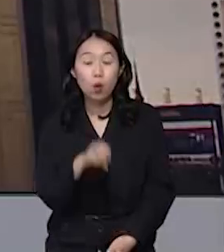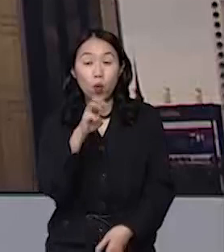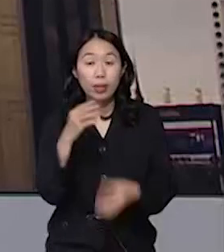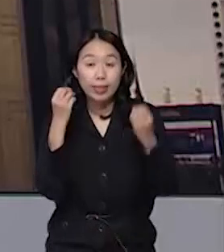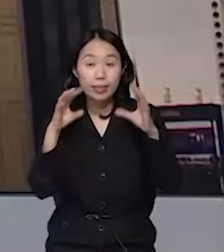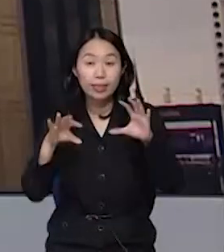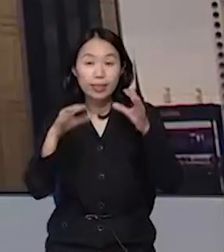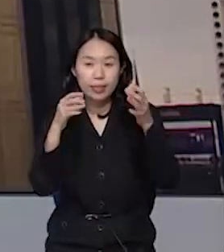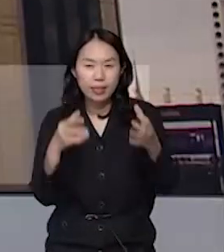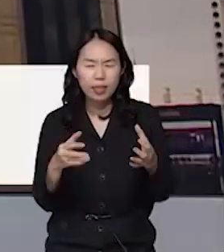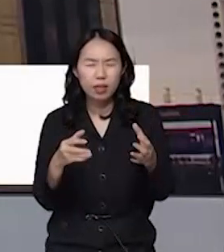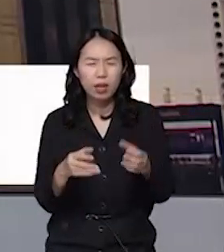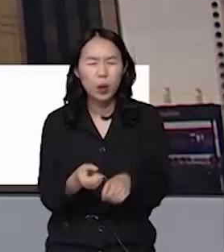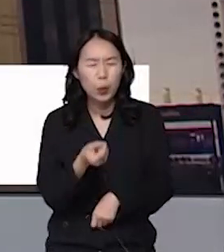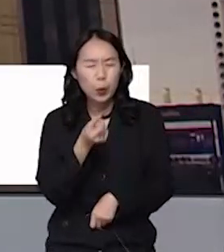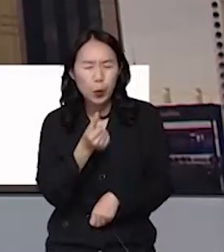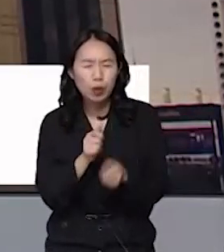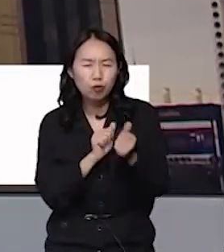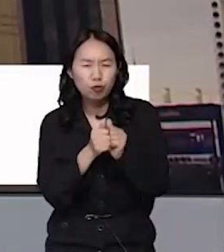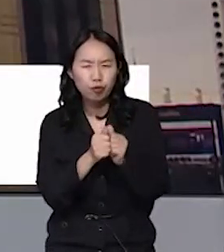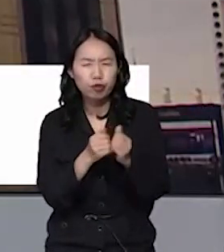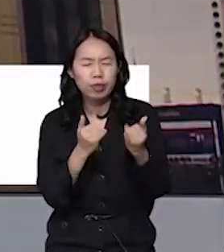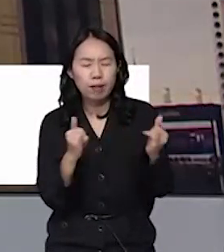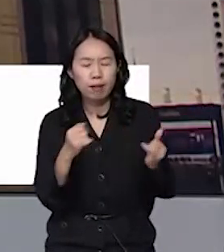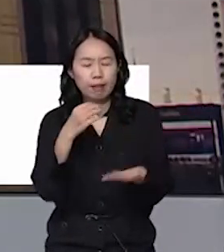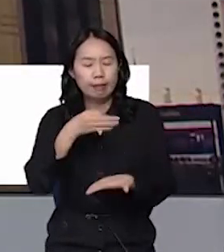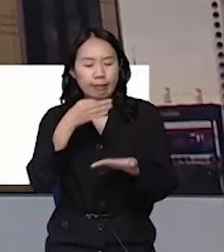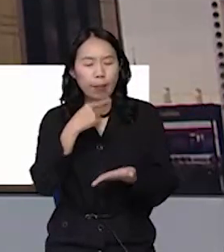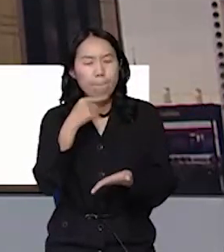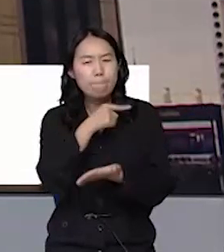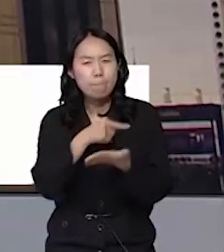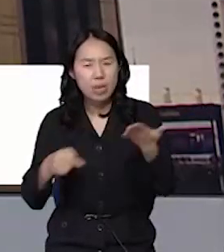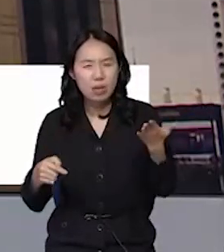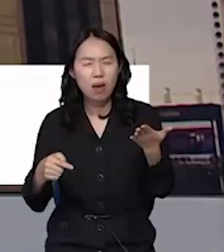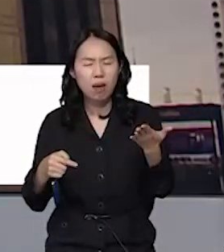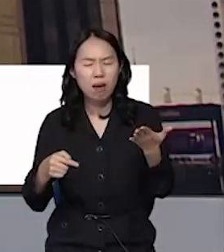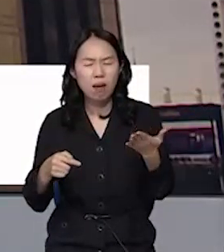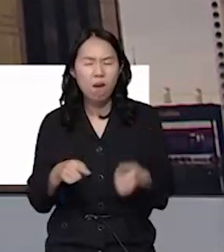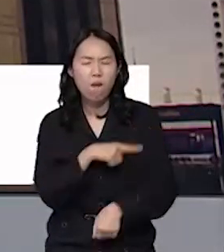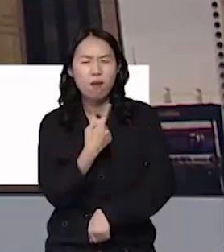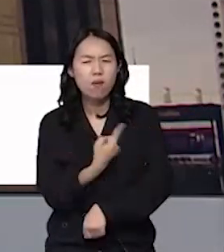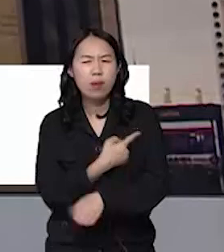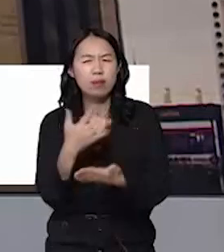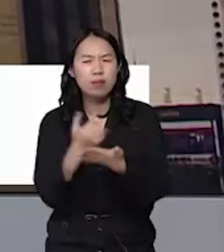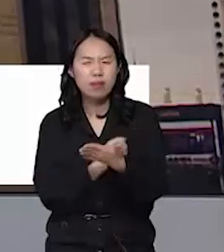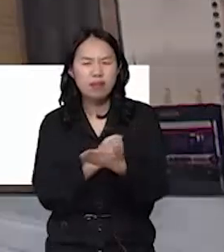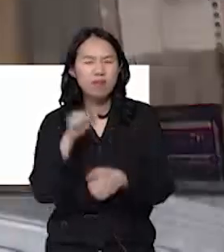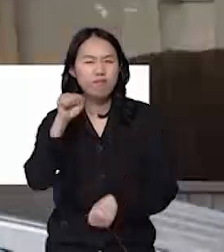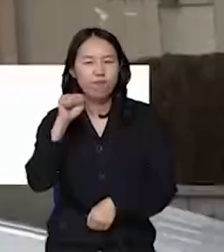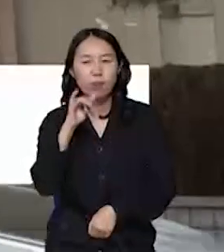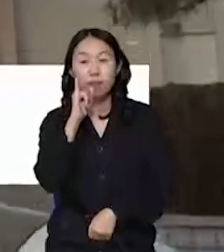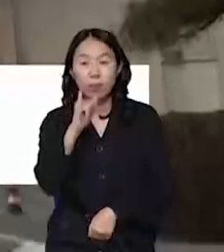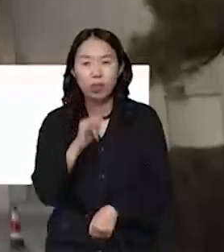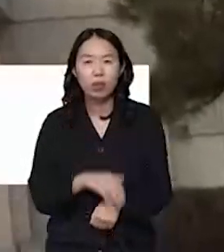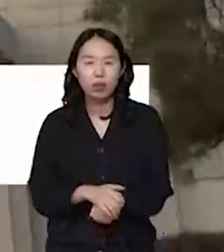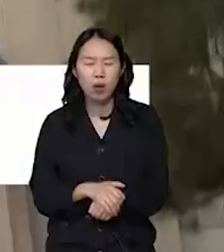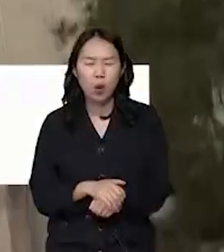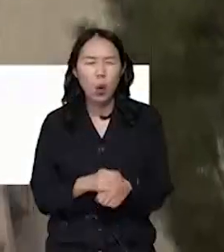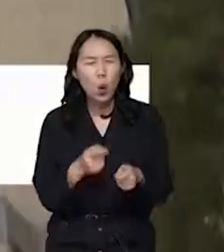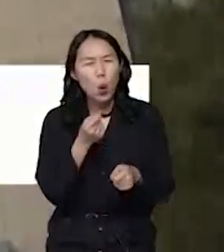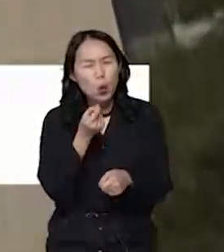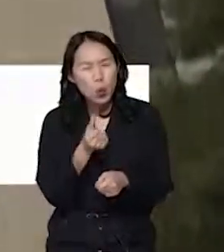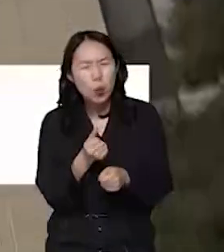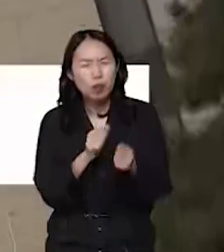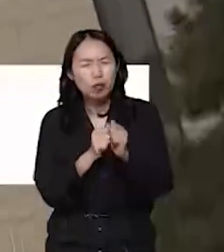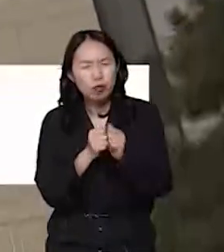광주 신세계 소액 주주들이 막대한 재산 피해를 봤다며 권리 찾기에 나섰습니다. 광주 신세계 소액 주주